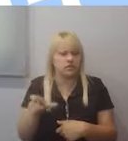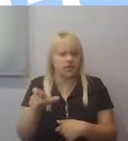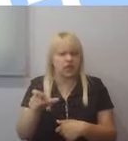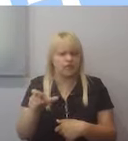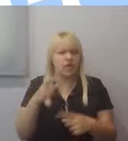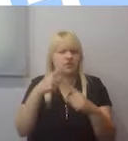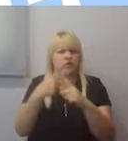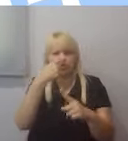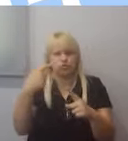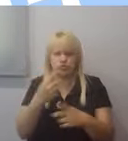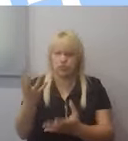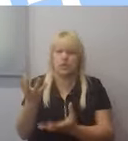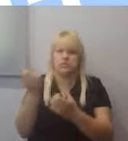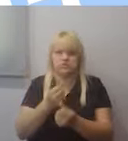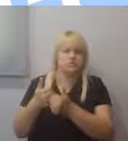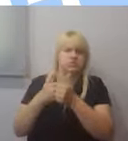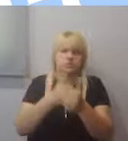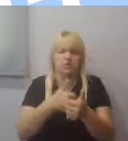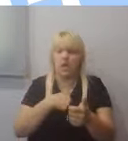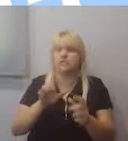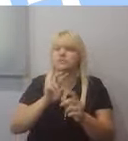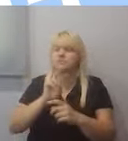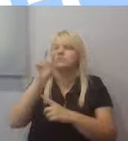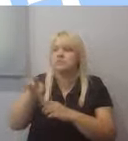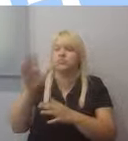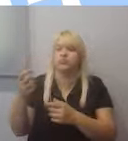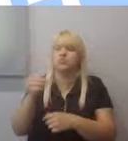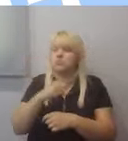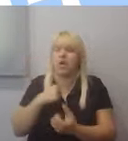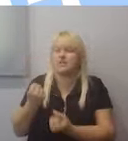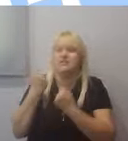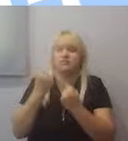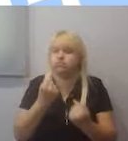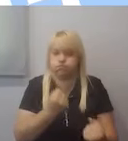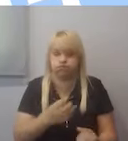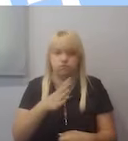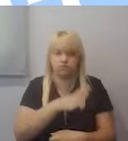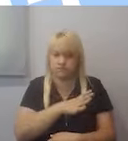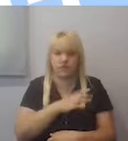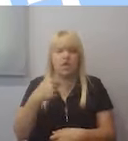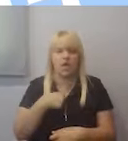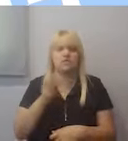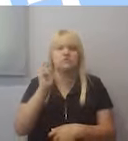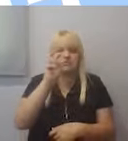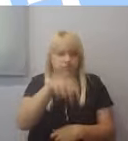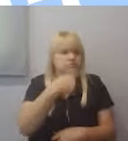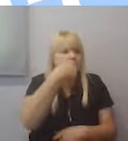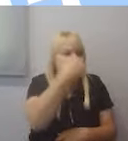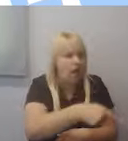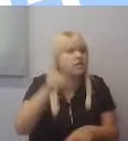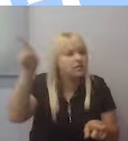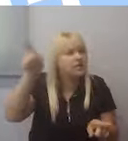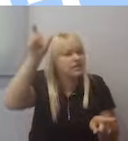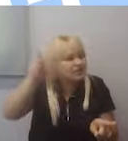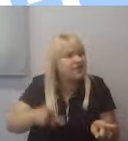neaizmirsīšu es pie viņa aiziešu un ja es pats nevarēšu viņu nonest tad es aiziešu kur kādam pateikt ka tāds cilvēks kaut